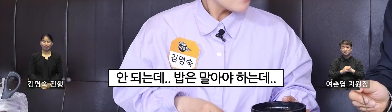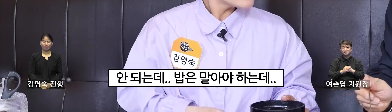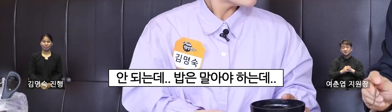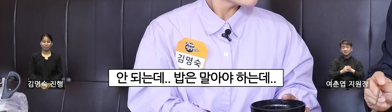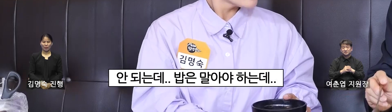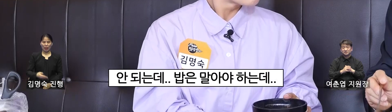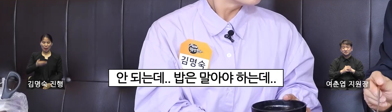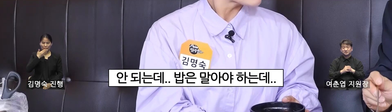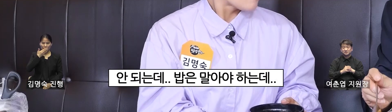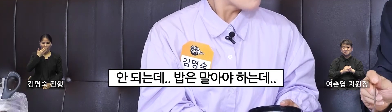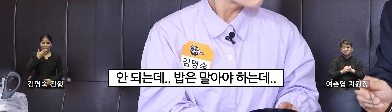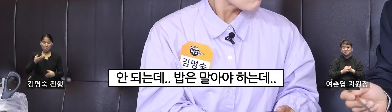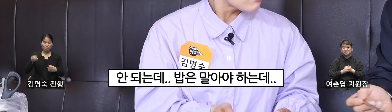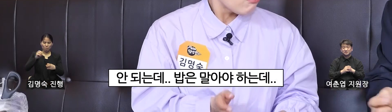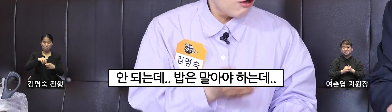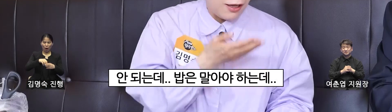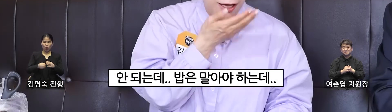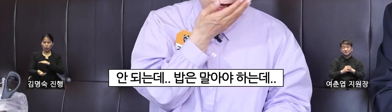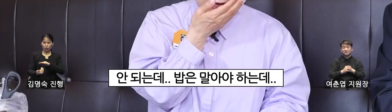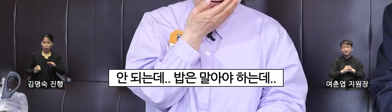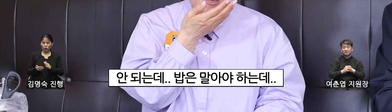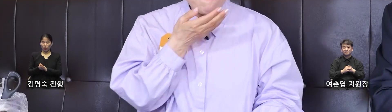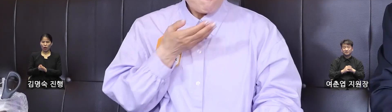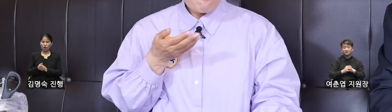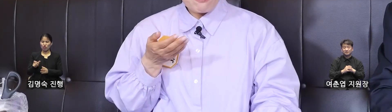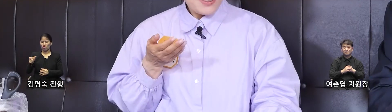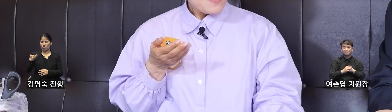밥 말기 전에 국물 다 먹을 것 같아요.